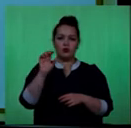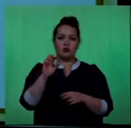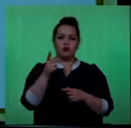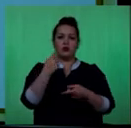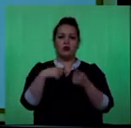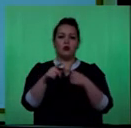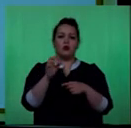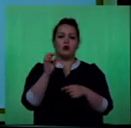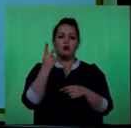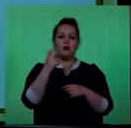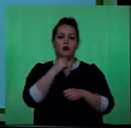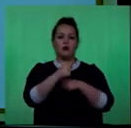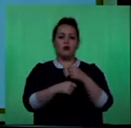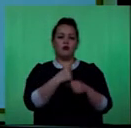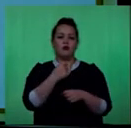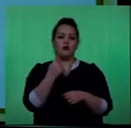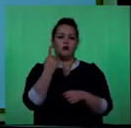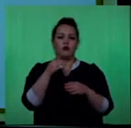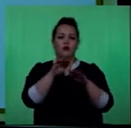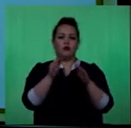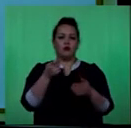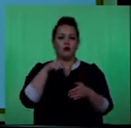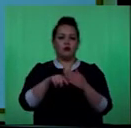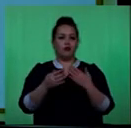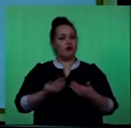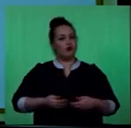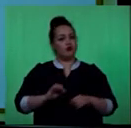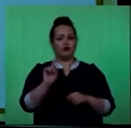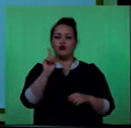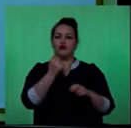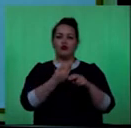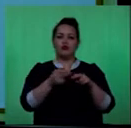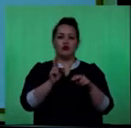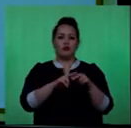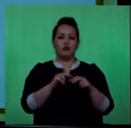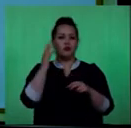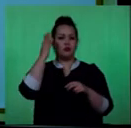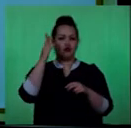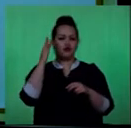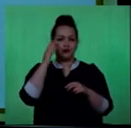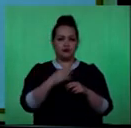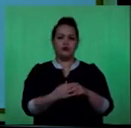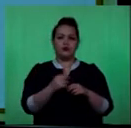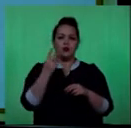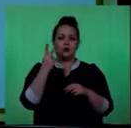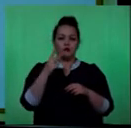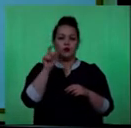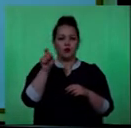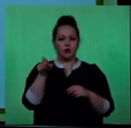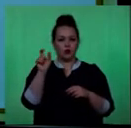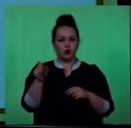одной берлоге не живут что же это означает правильно двум людям